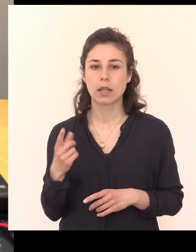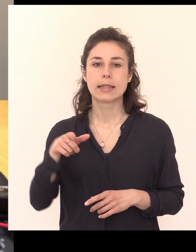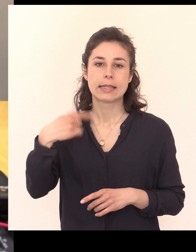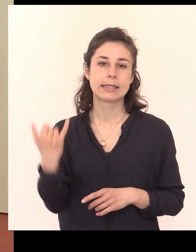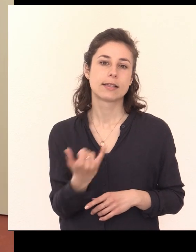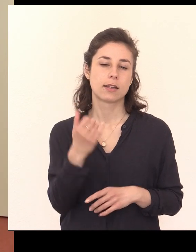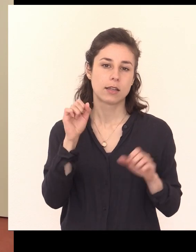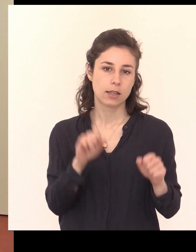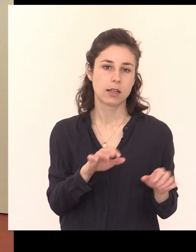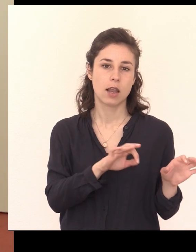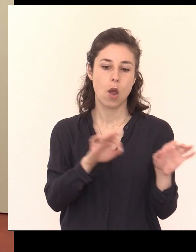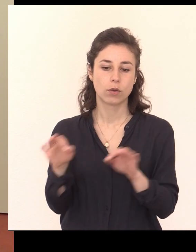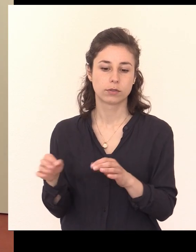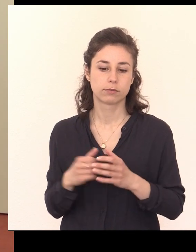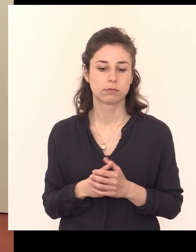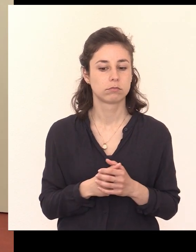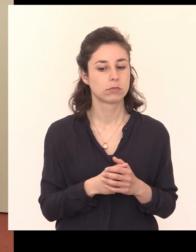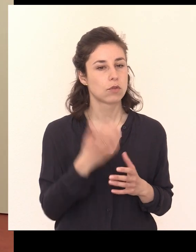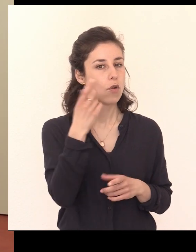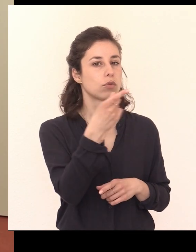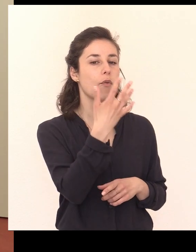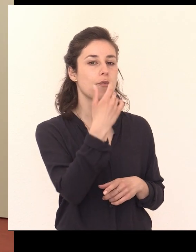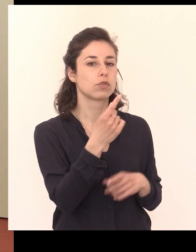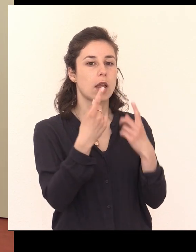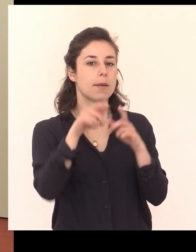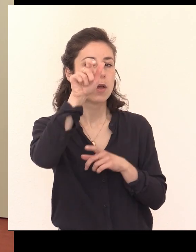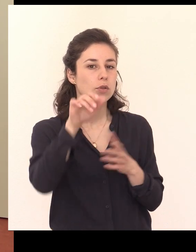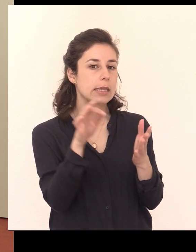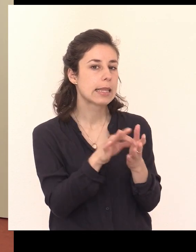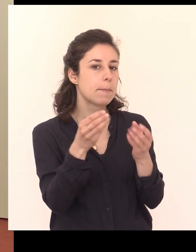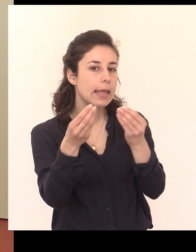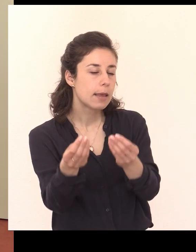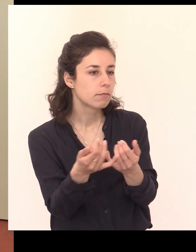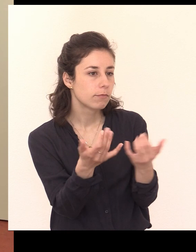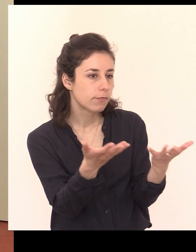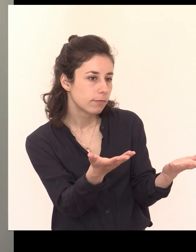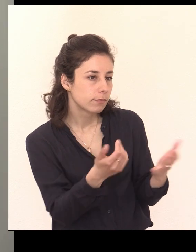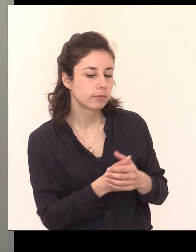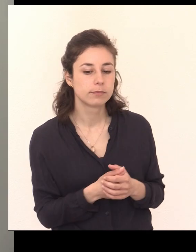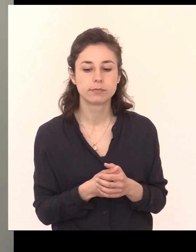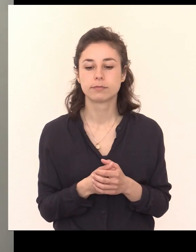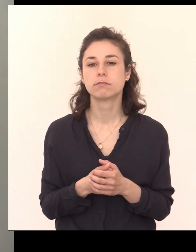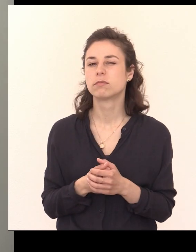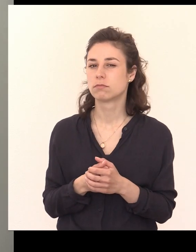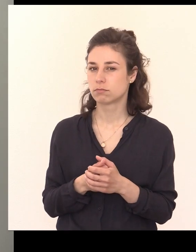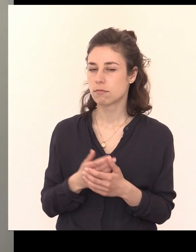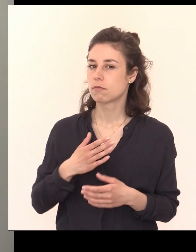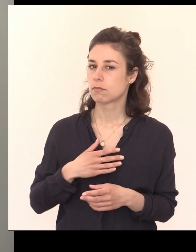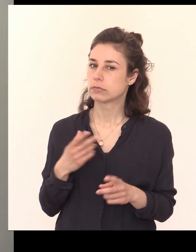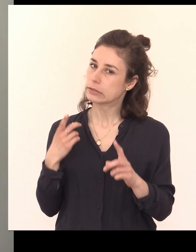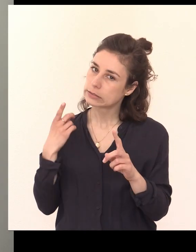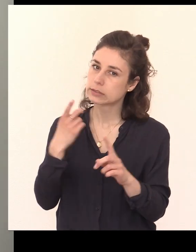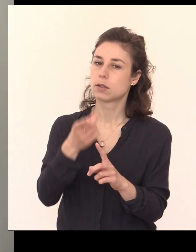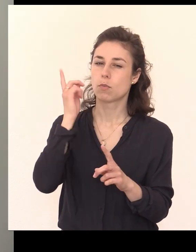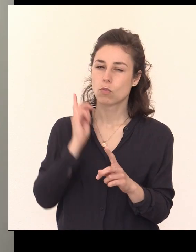kann. Wenn du jetzt jemand anders einen Tipp geben würdest, was würdest du dem für einen Tipp geben? Man sollte halt für seine